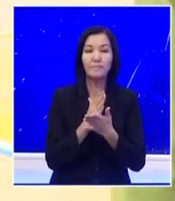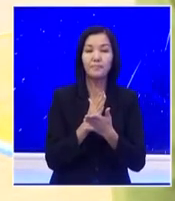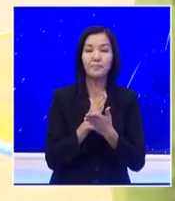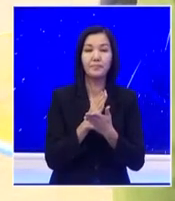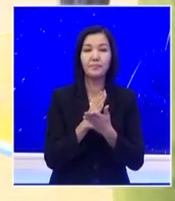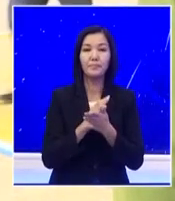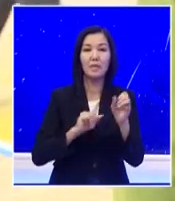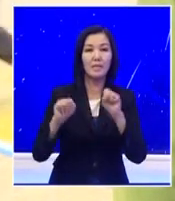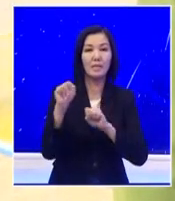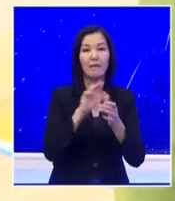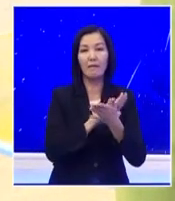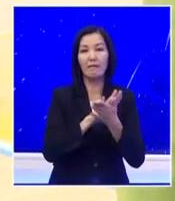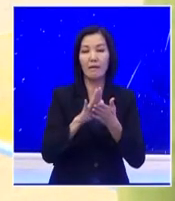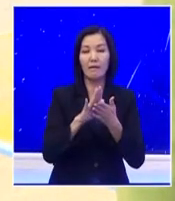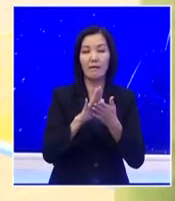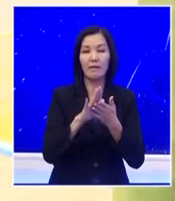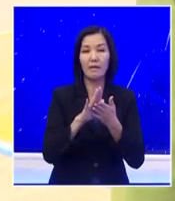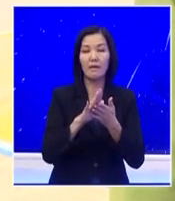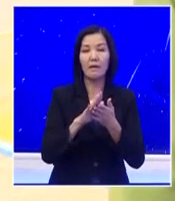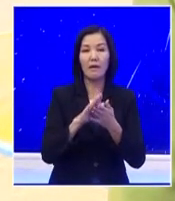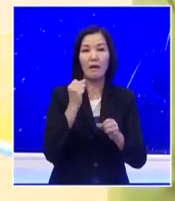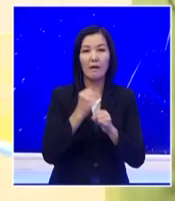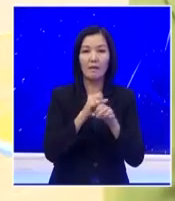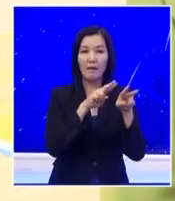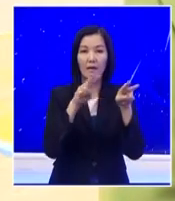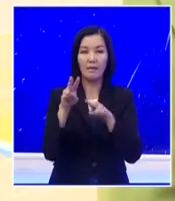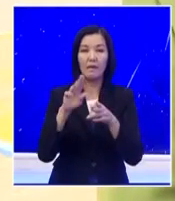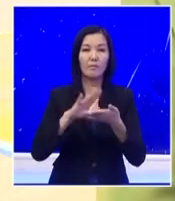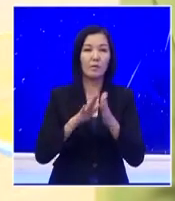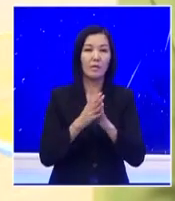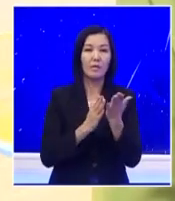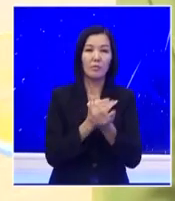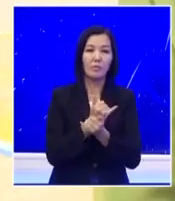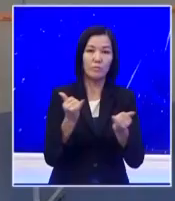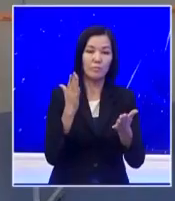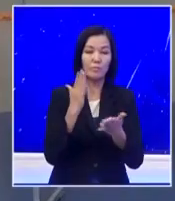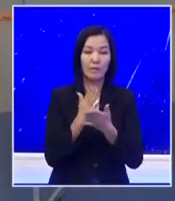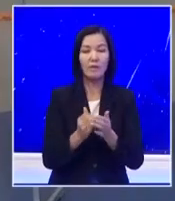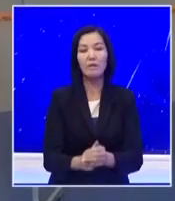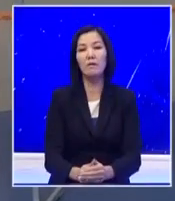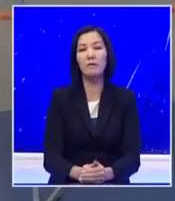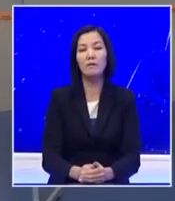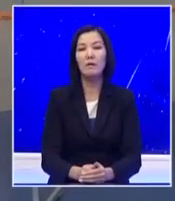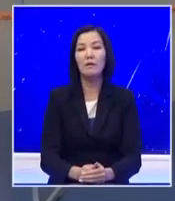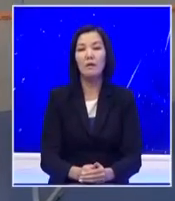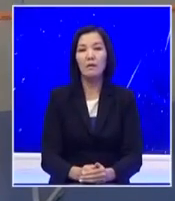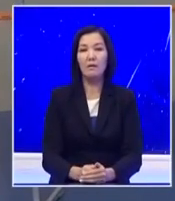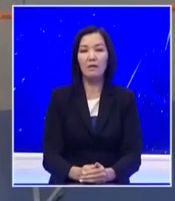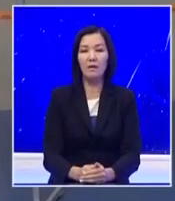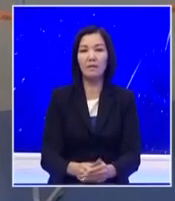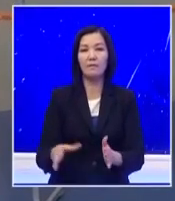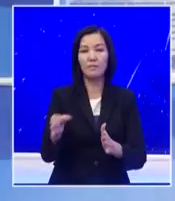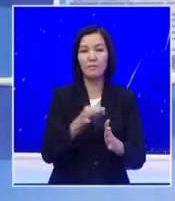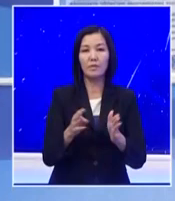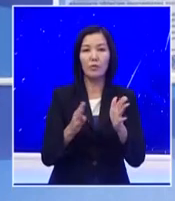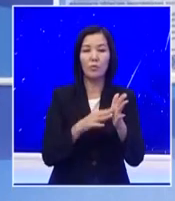санитарлық жағдайдың бәріне қатты қадағалап, барлық жағдай жасалынғанына көзіміз жетті. Облыстан парламент сенатына